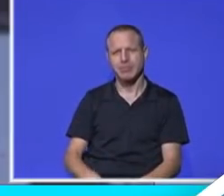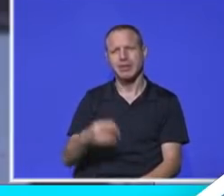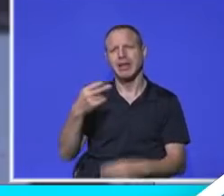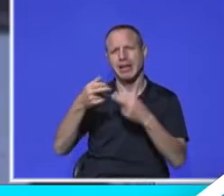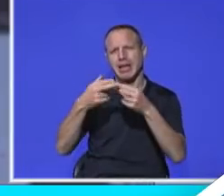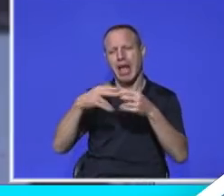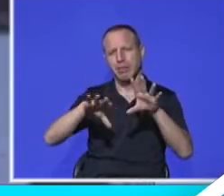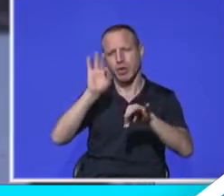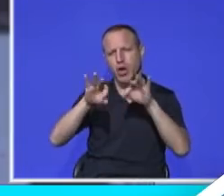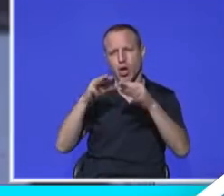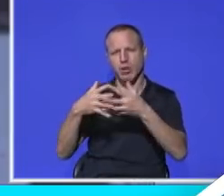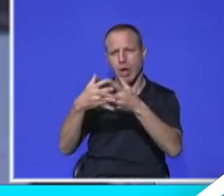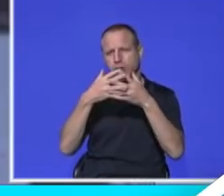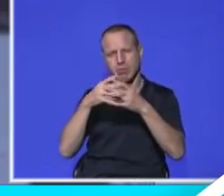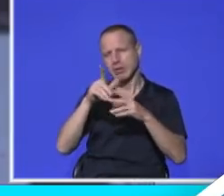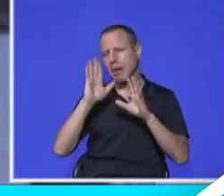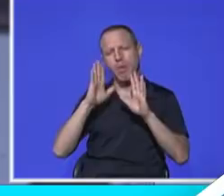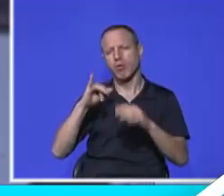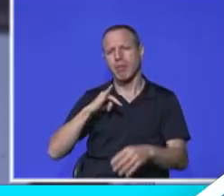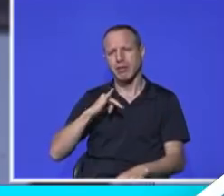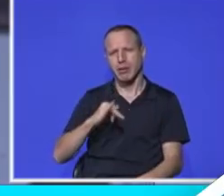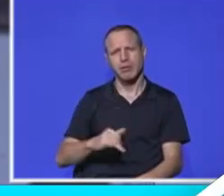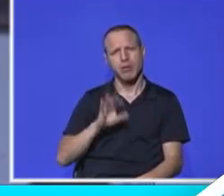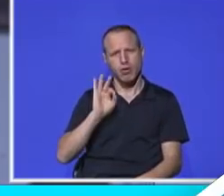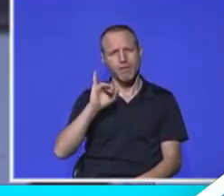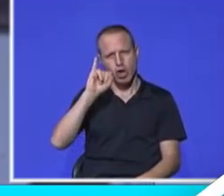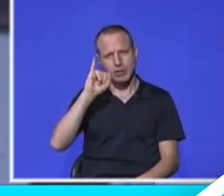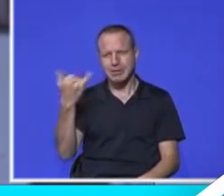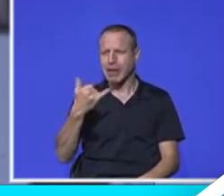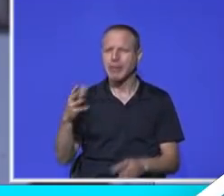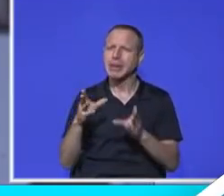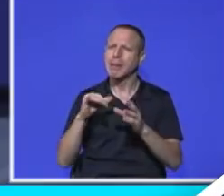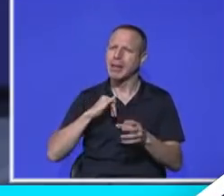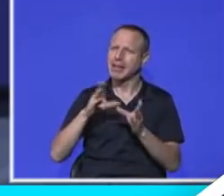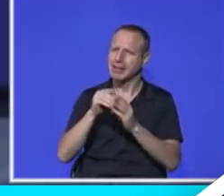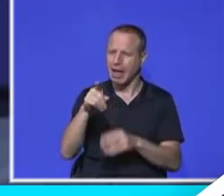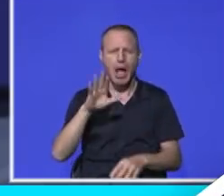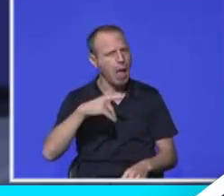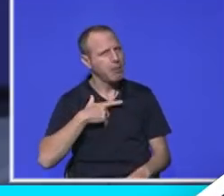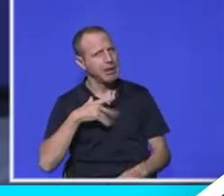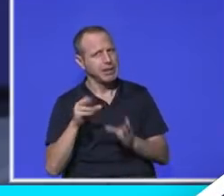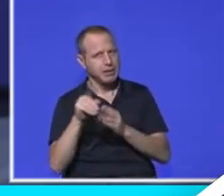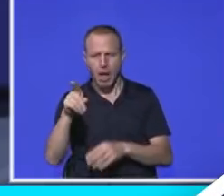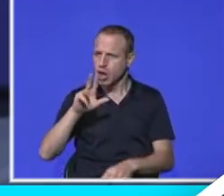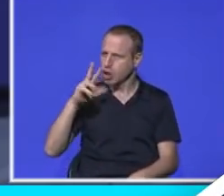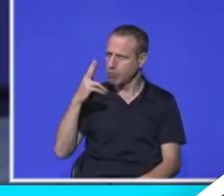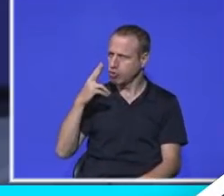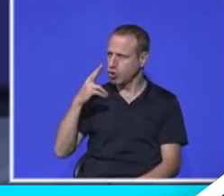הבחירות בארצות הברית, וזה הולך להיות מאוד מאוד מעניין. טוב, יוסי, תמיד מעניין איתך. יום